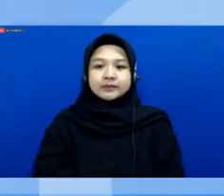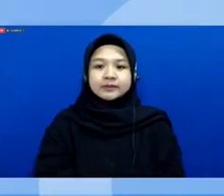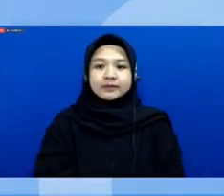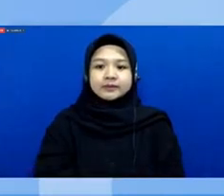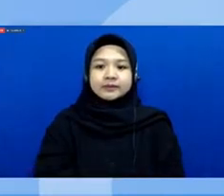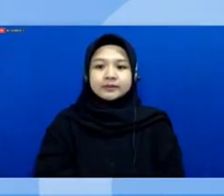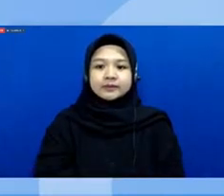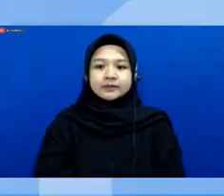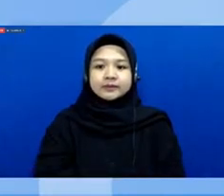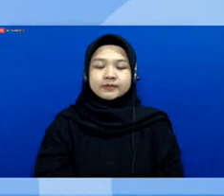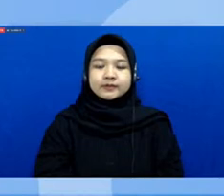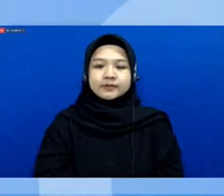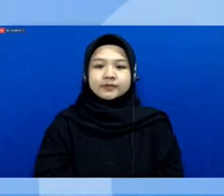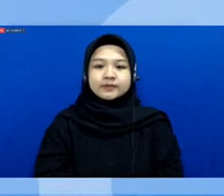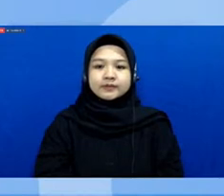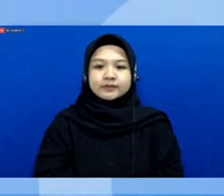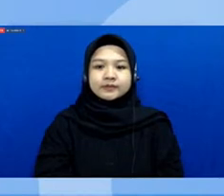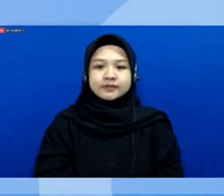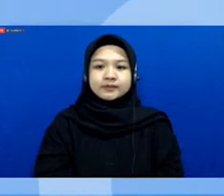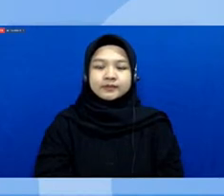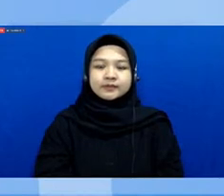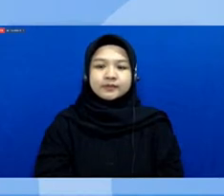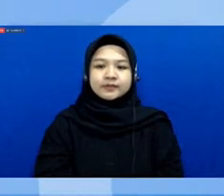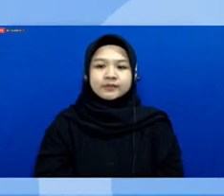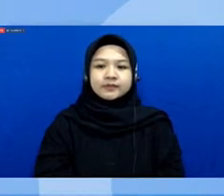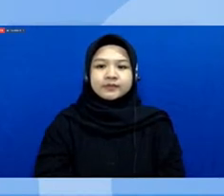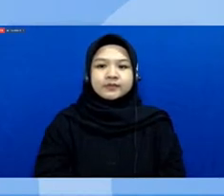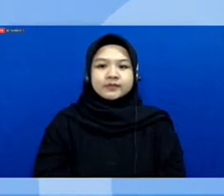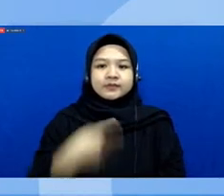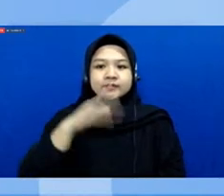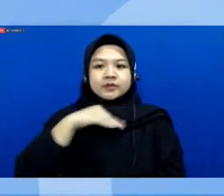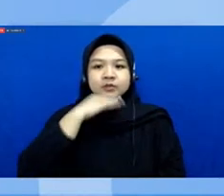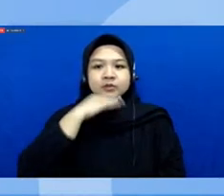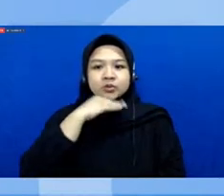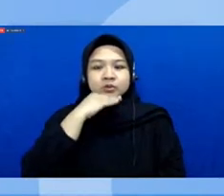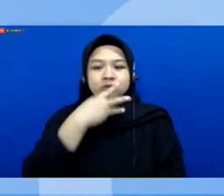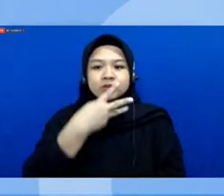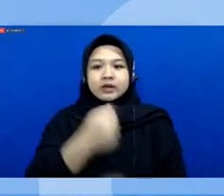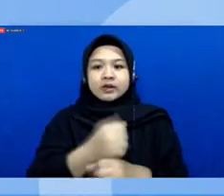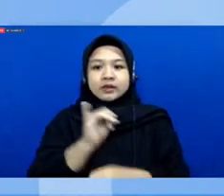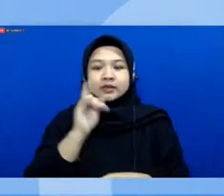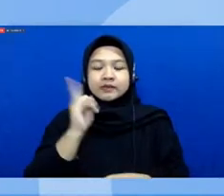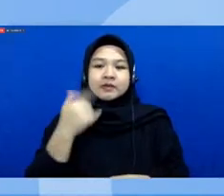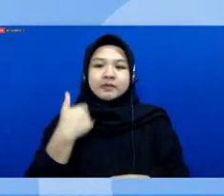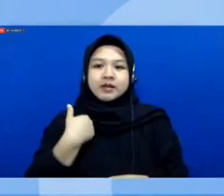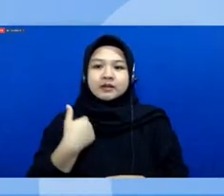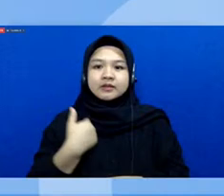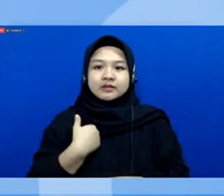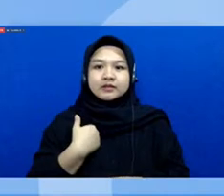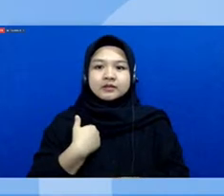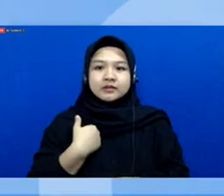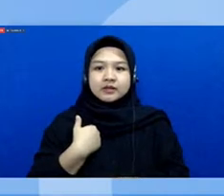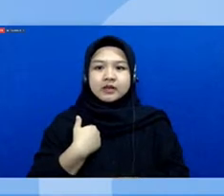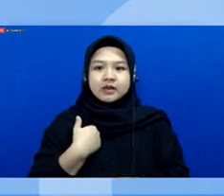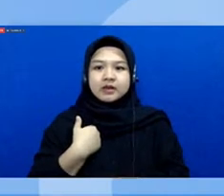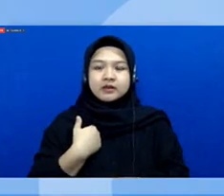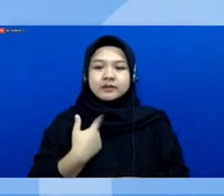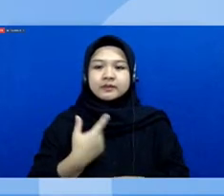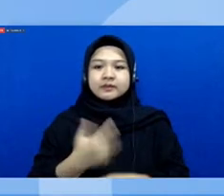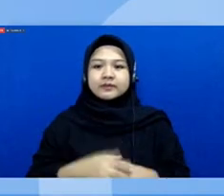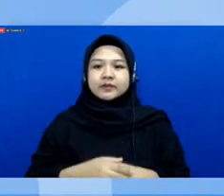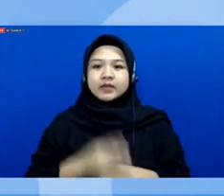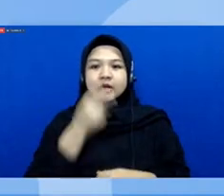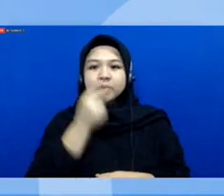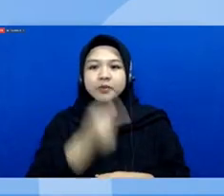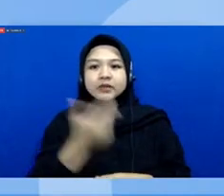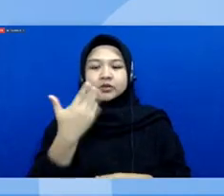Baik. Oke. Okay. Sambil kita menunggu Pak Egy, karena kebetulan ada sekali hal yang terkait lagi ya dengan rekomendasi yang